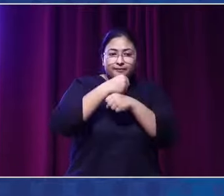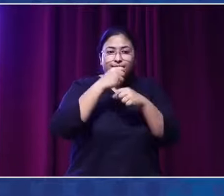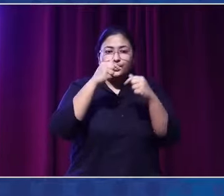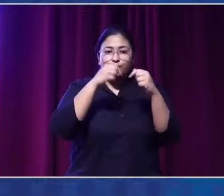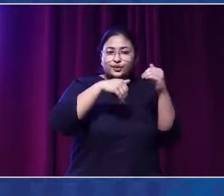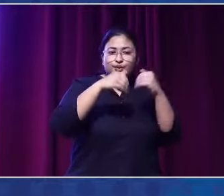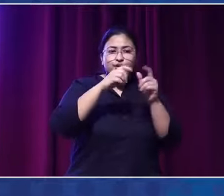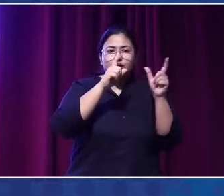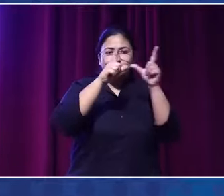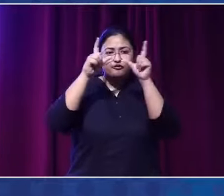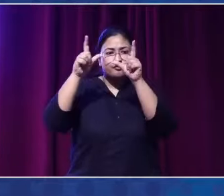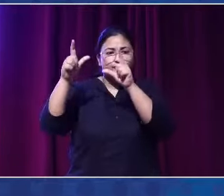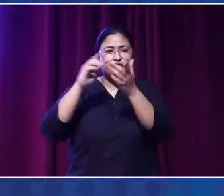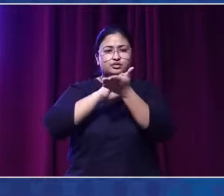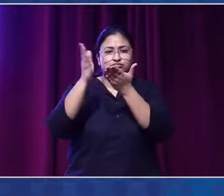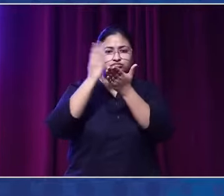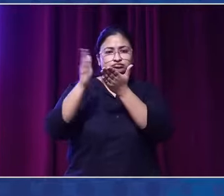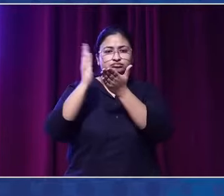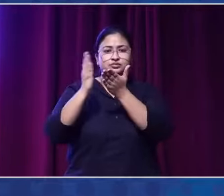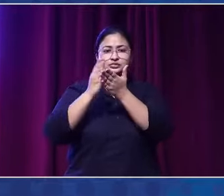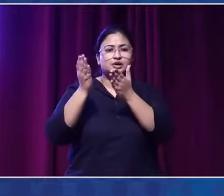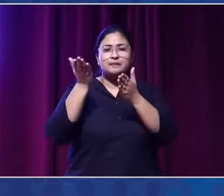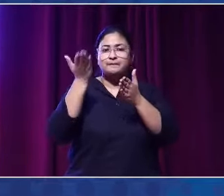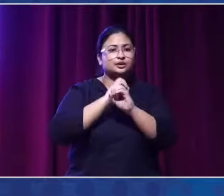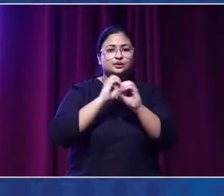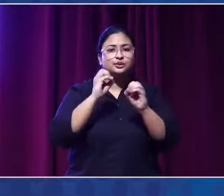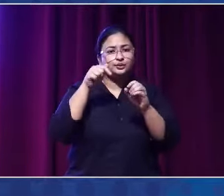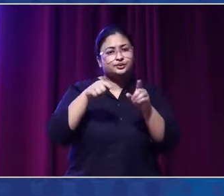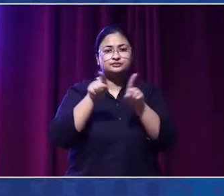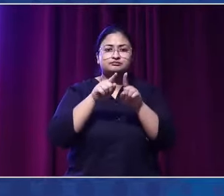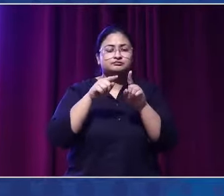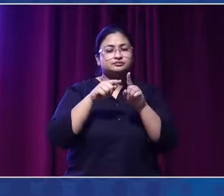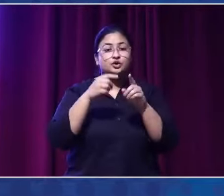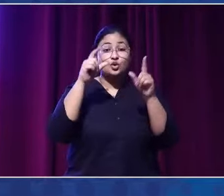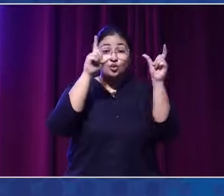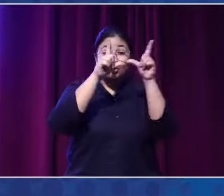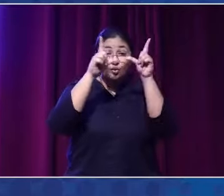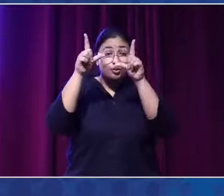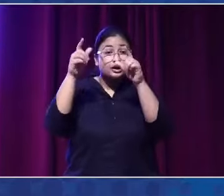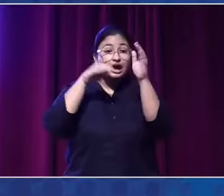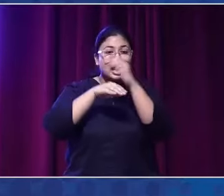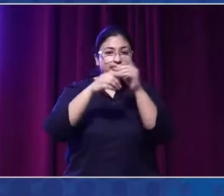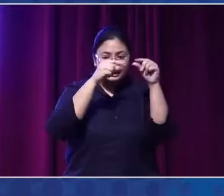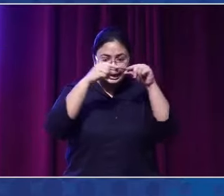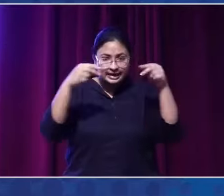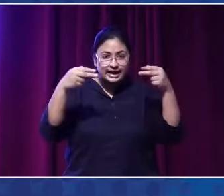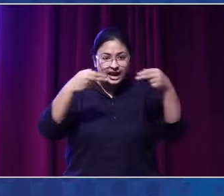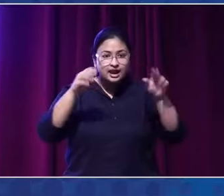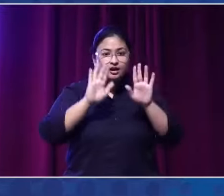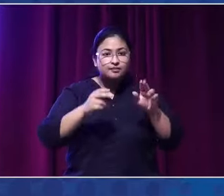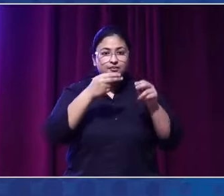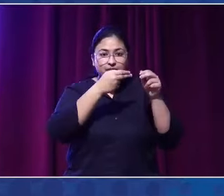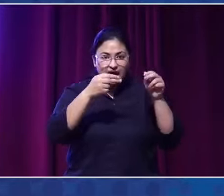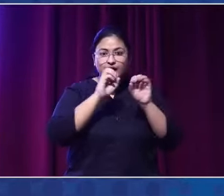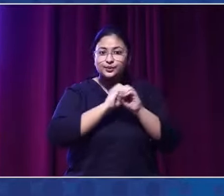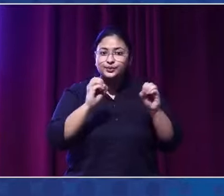भी और पॉलिसी भी बनाई ऑल इंडिया जो कि पहले से नहीं थी कि किसी भी होर्डिंग में अगर नीचे नाम नहीं लिखा होगा एनोनिमस